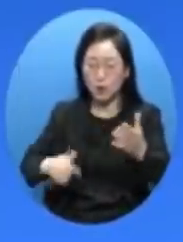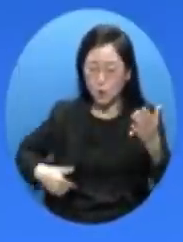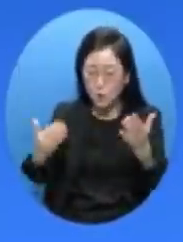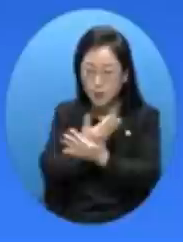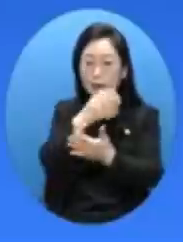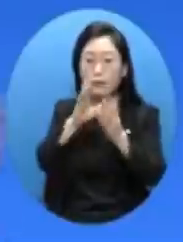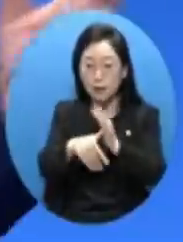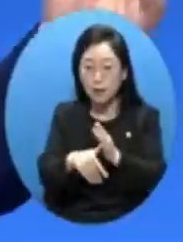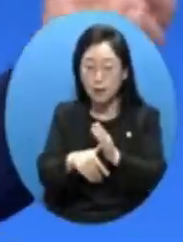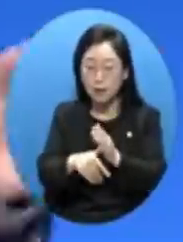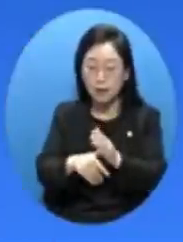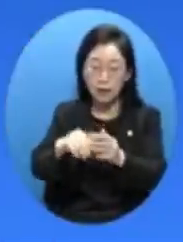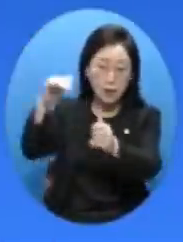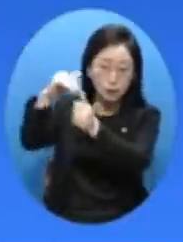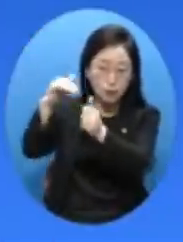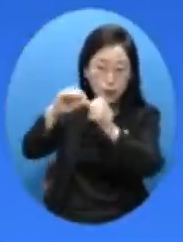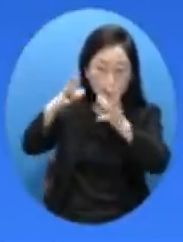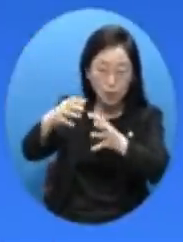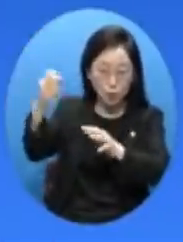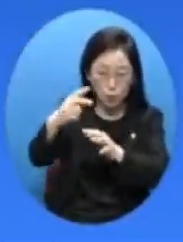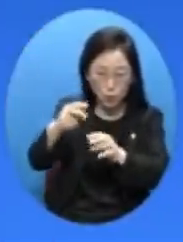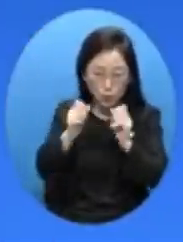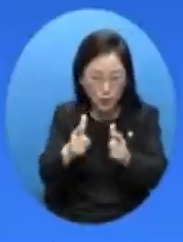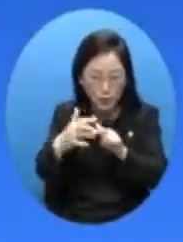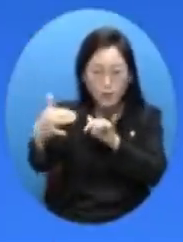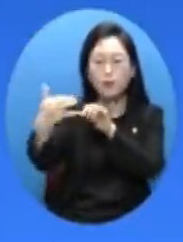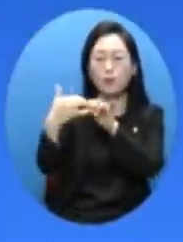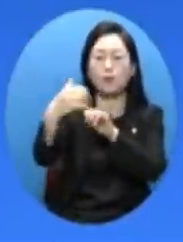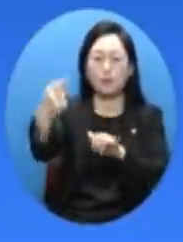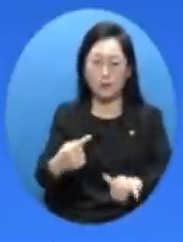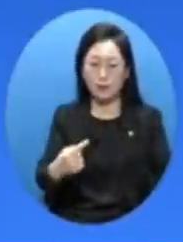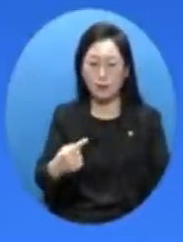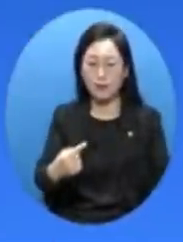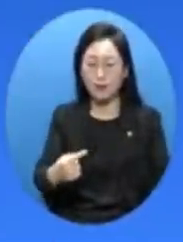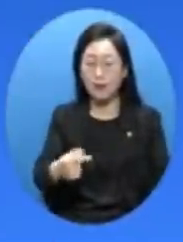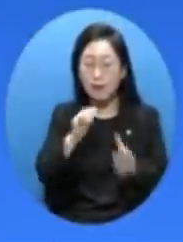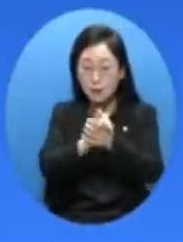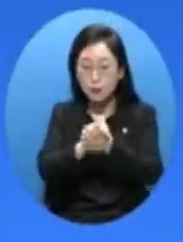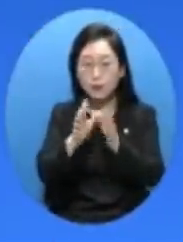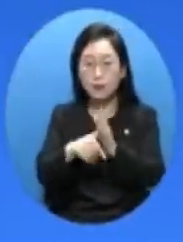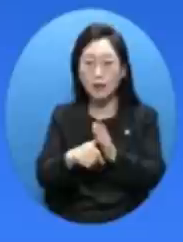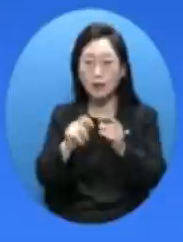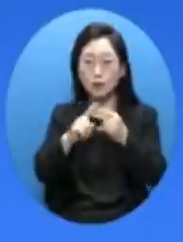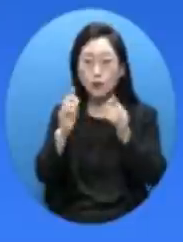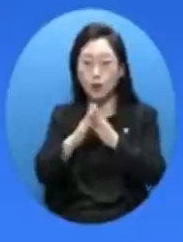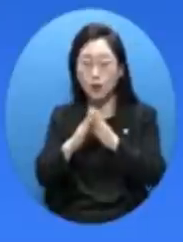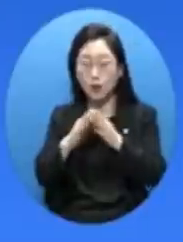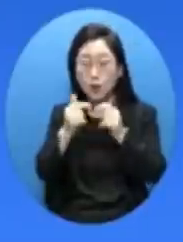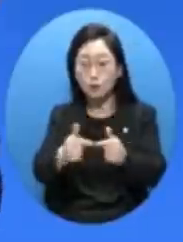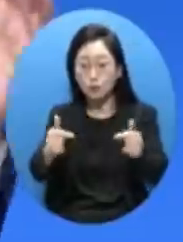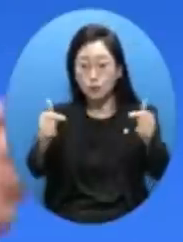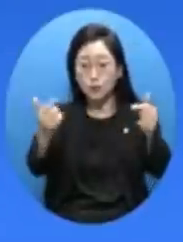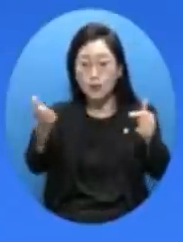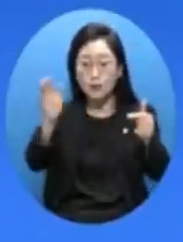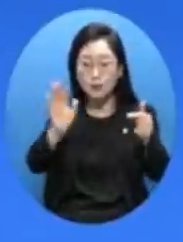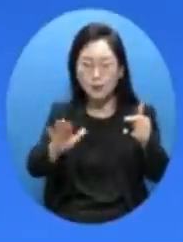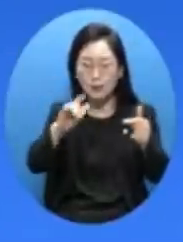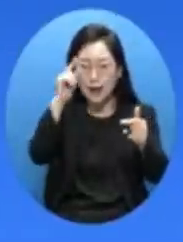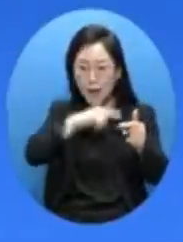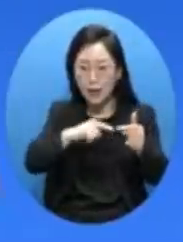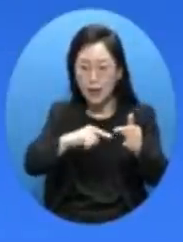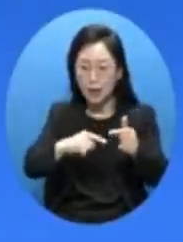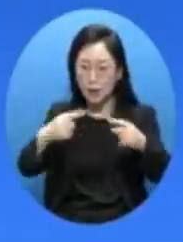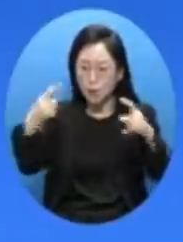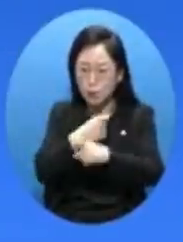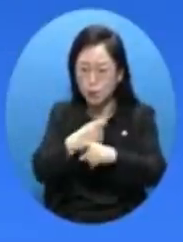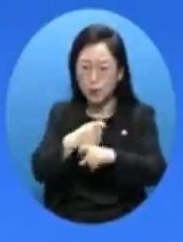때에 블레셋 군사가 쳐들어왔습니다. 기도할 때 교회가 부흥합니다. 그러나 동시에 악한 원수마귀가 발악을